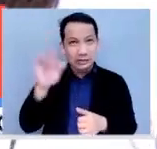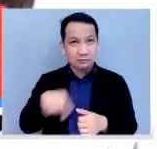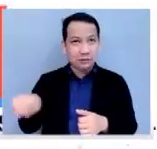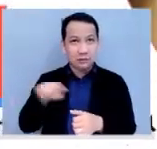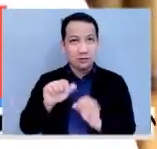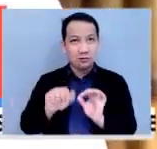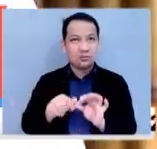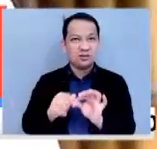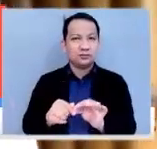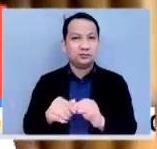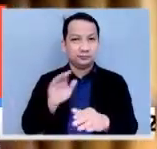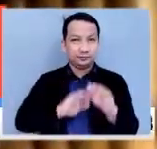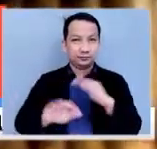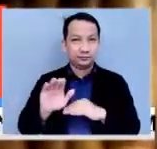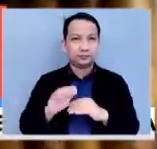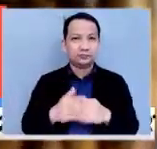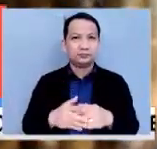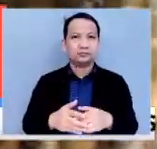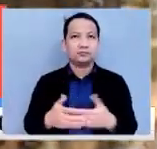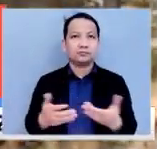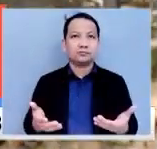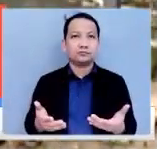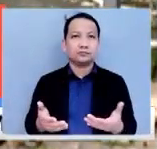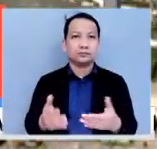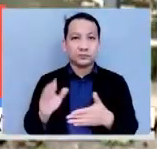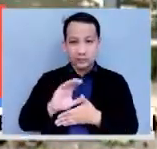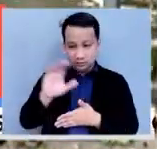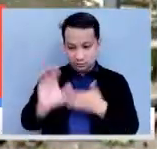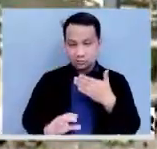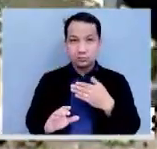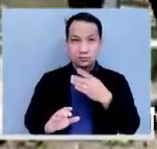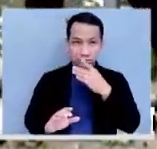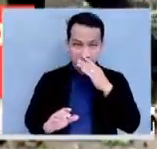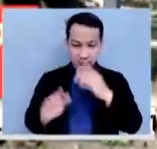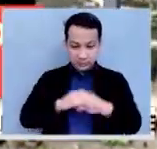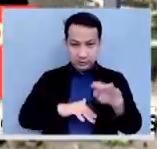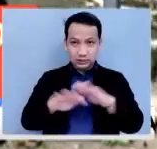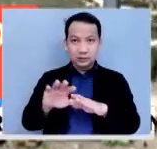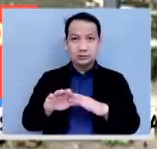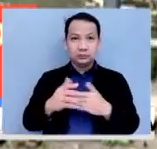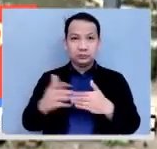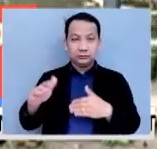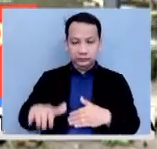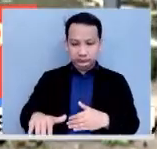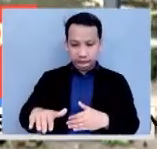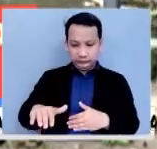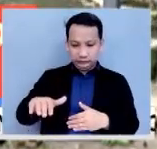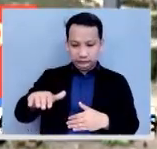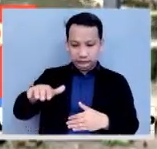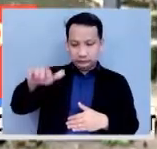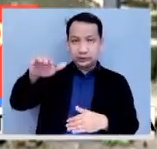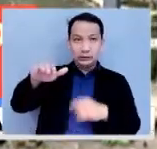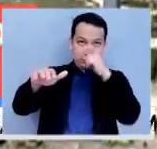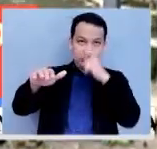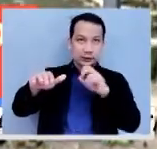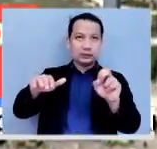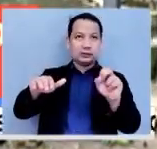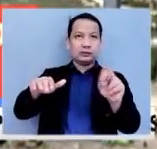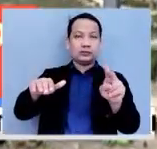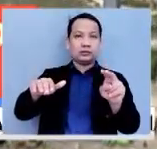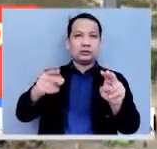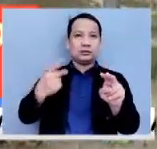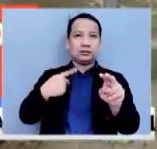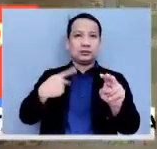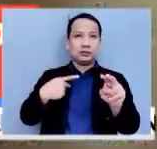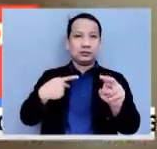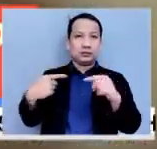lahat, ipinanganak si Chef Maricel na kumpleto ang kanyang mga kamay. Pero pagtuntong niya ng 12 taong gulang, nagkaroon ng